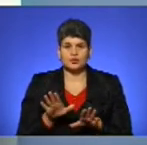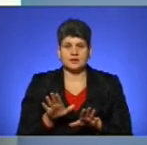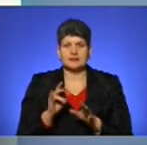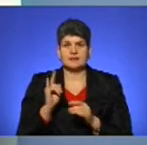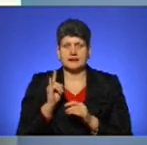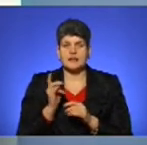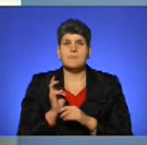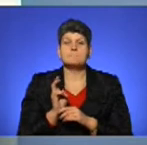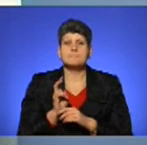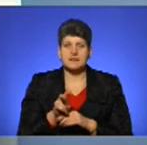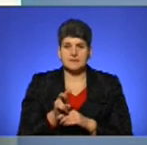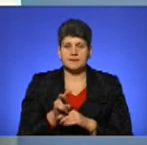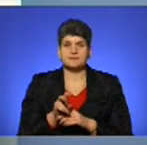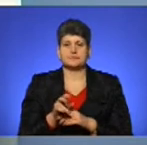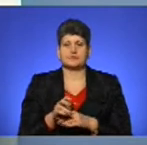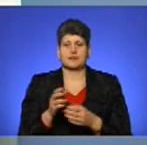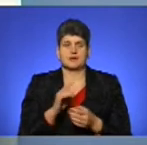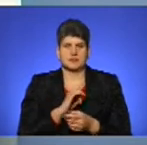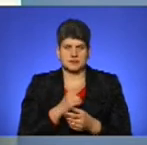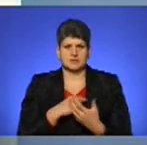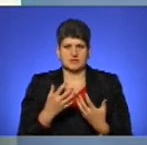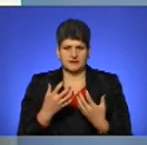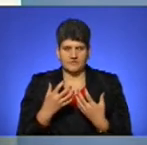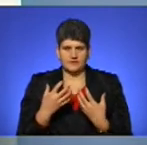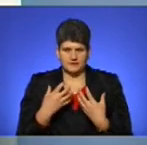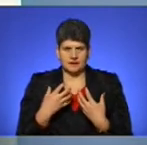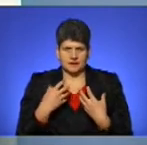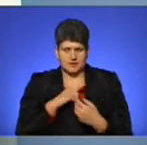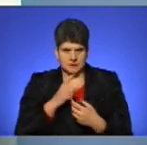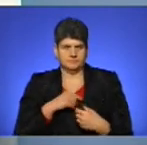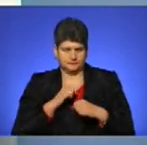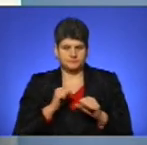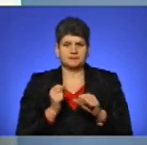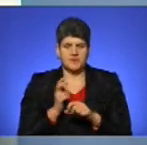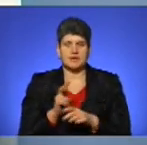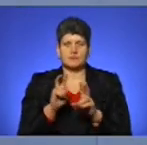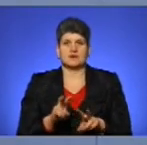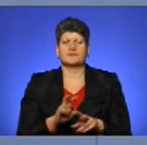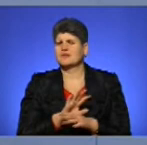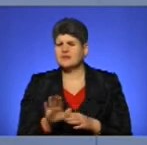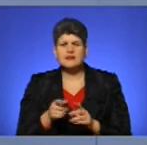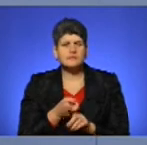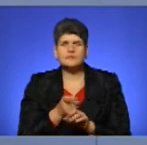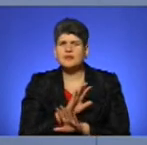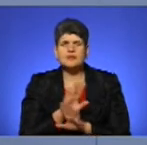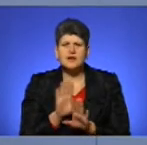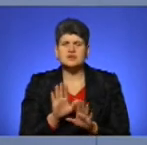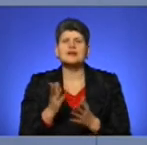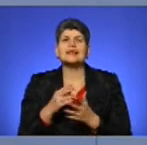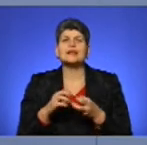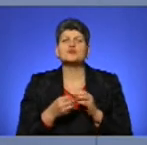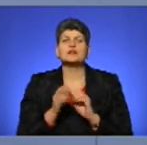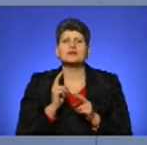а прийти, набратися сили, сміливості, прийти і обстежитися. Незалежно, який буде твій